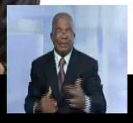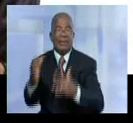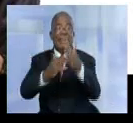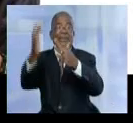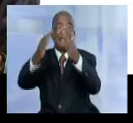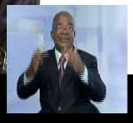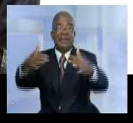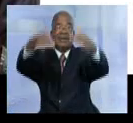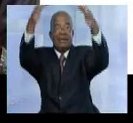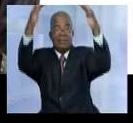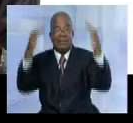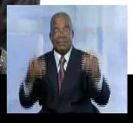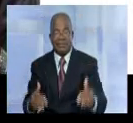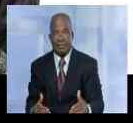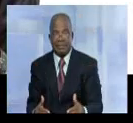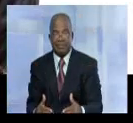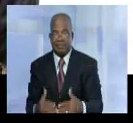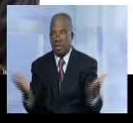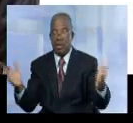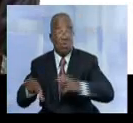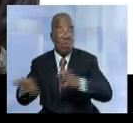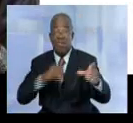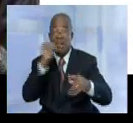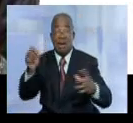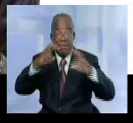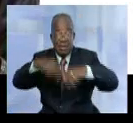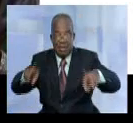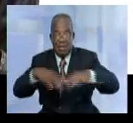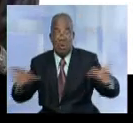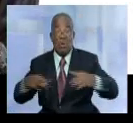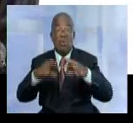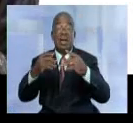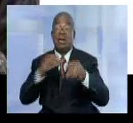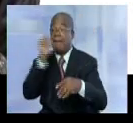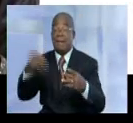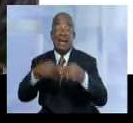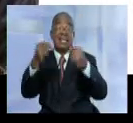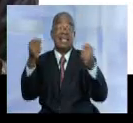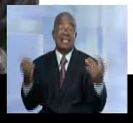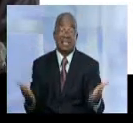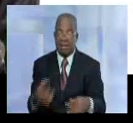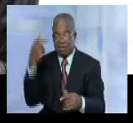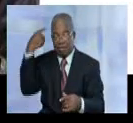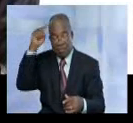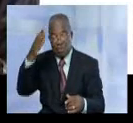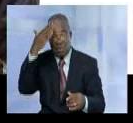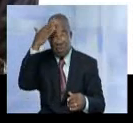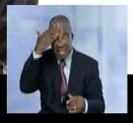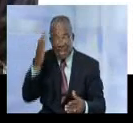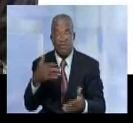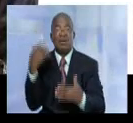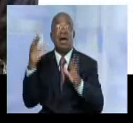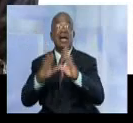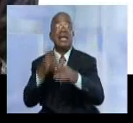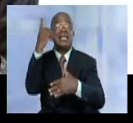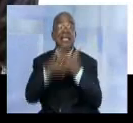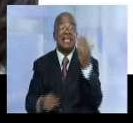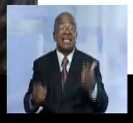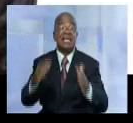soient faites pour analyser la qualité du sol, pour dire à quel niveau et quel type de fondation il faut